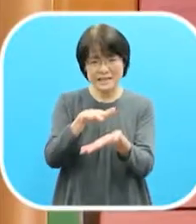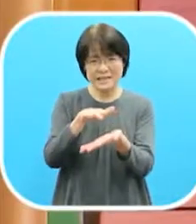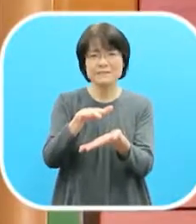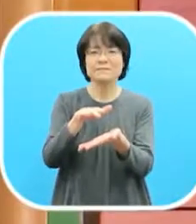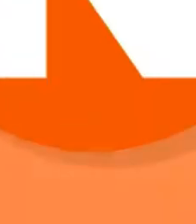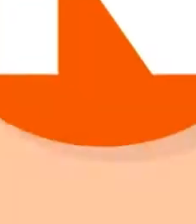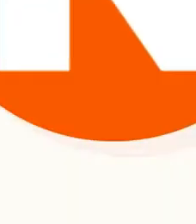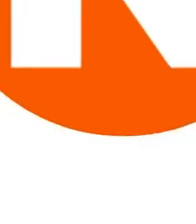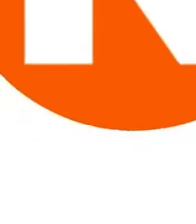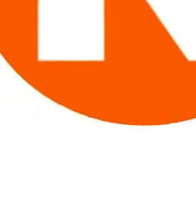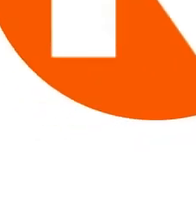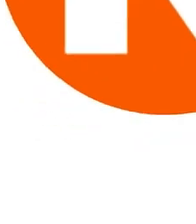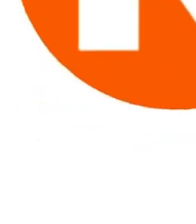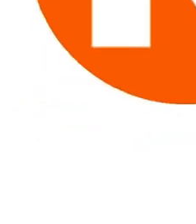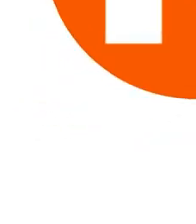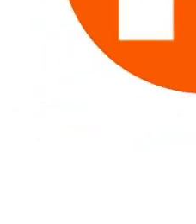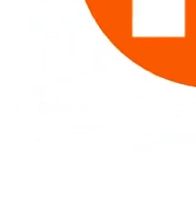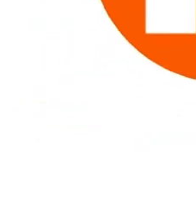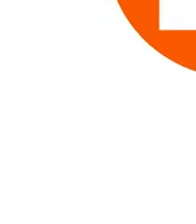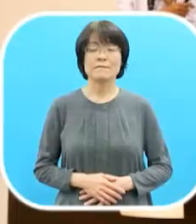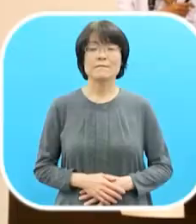い、